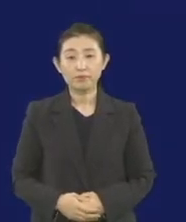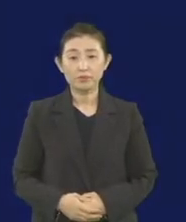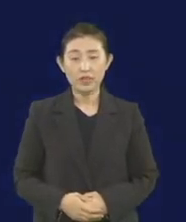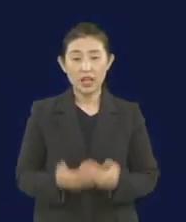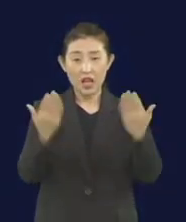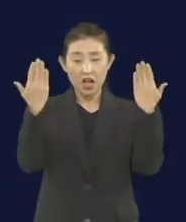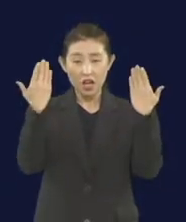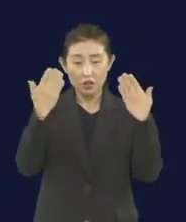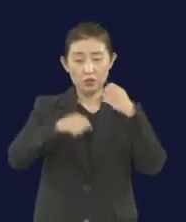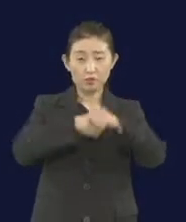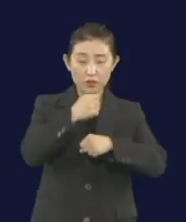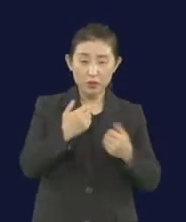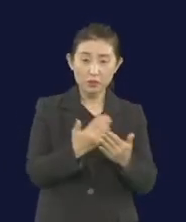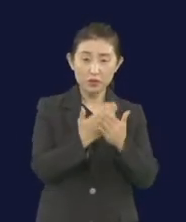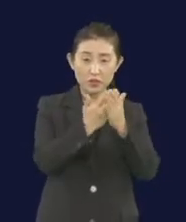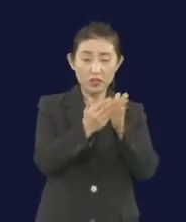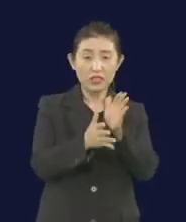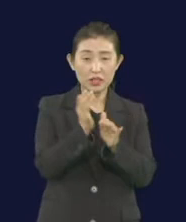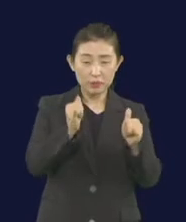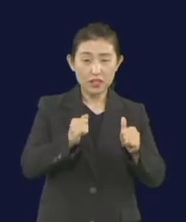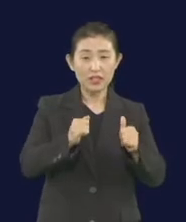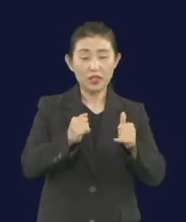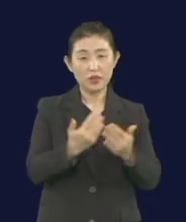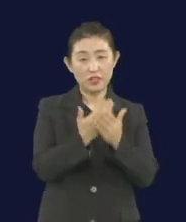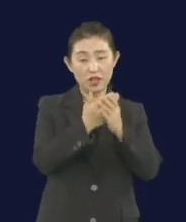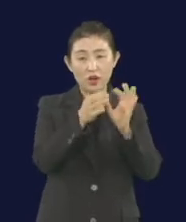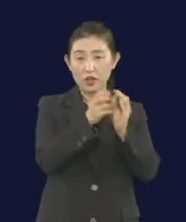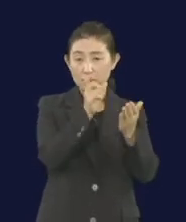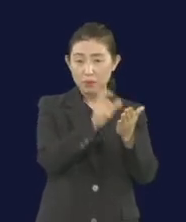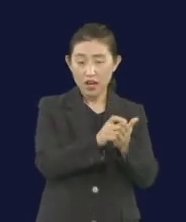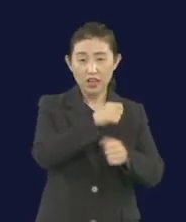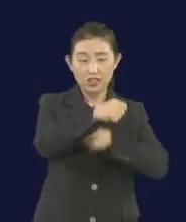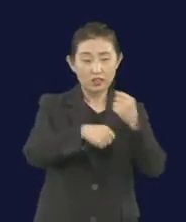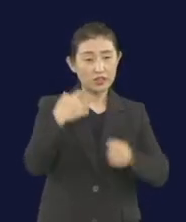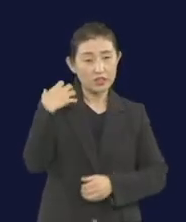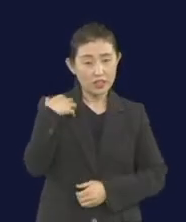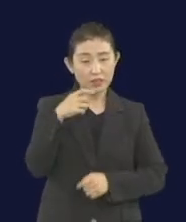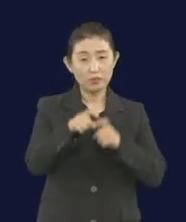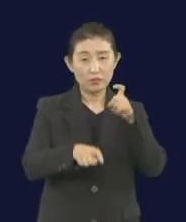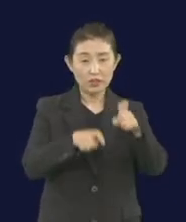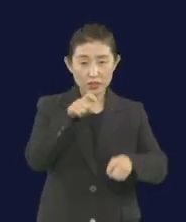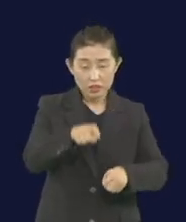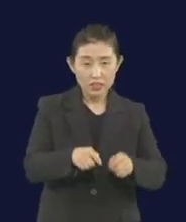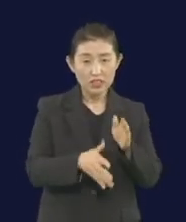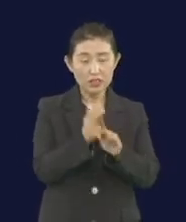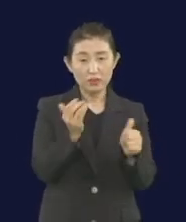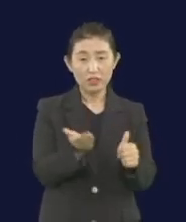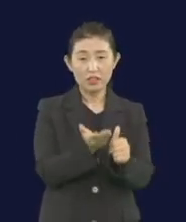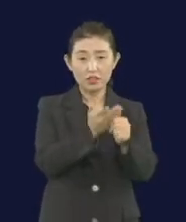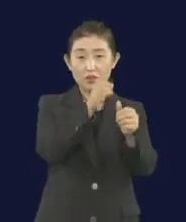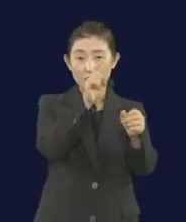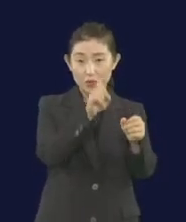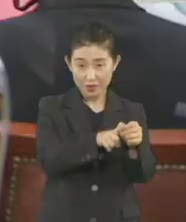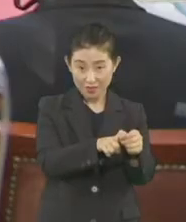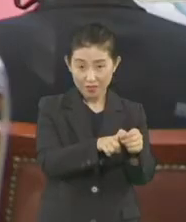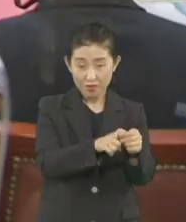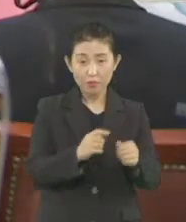학교 민주시민교육 활성화에 필요한 사항을 규정함으로써 자율과 책임을 실천하는 민주시민을 양성하기